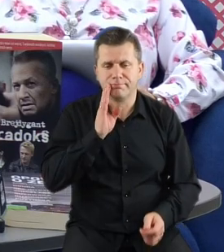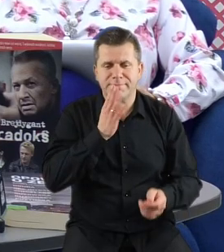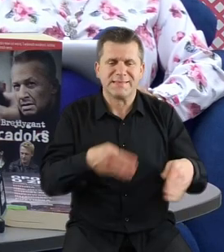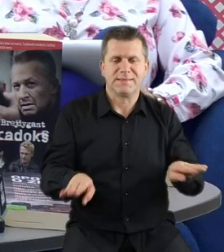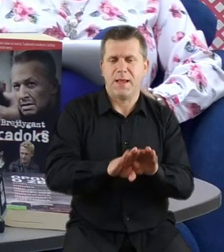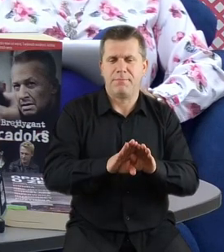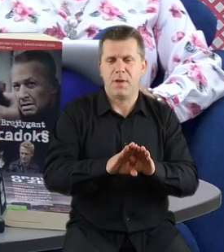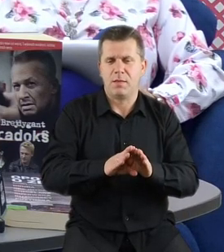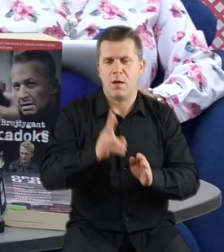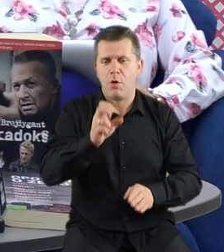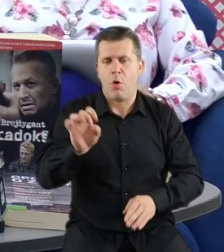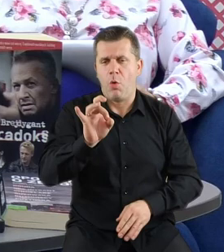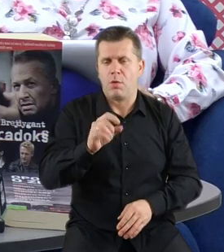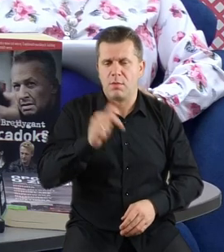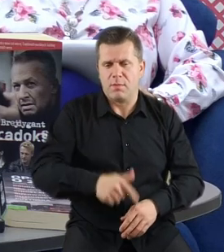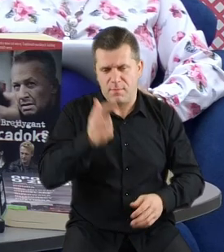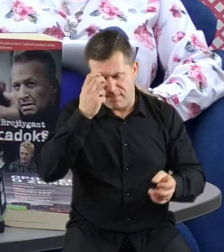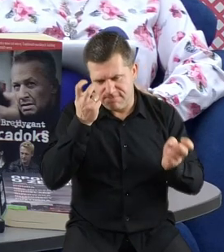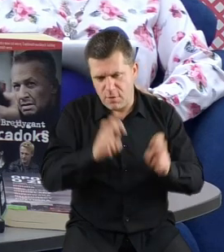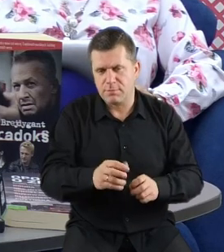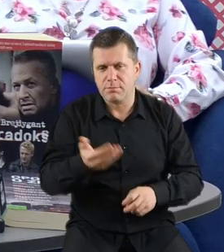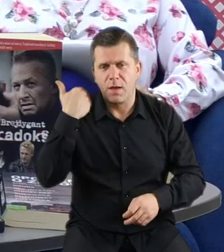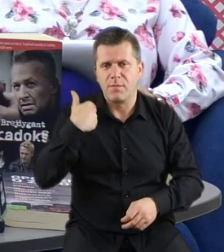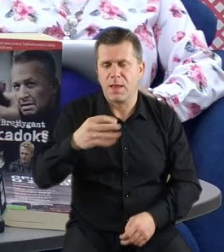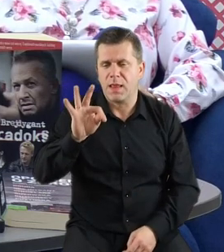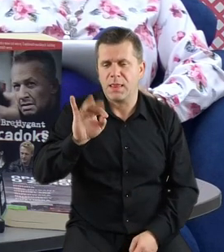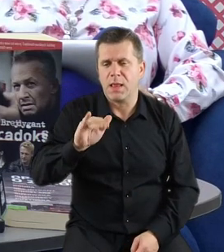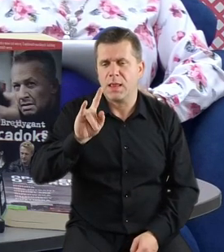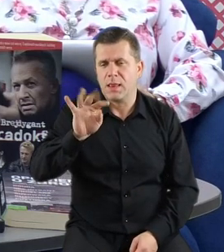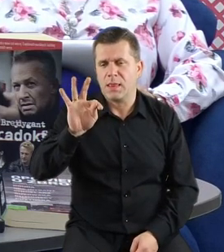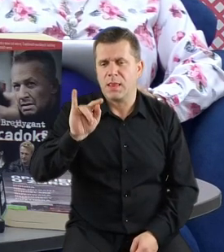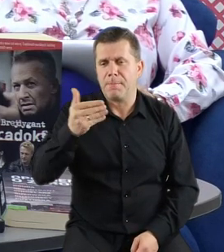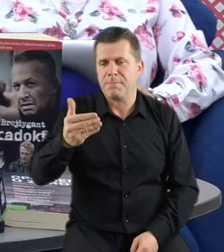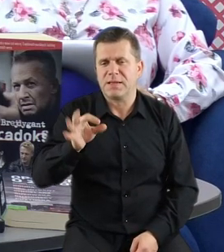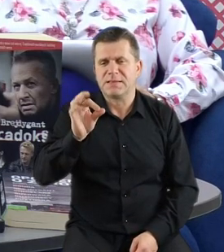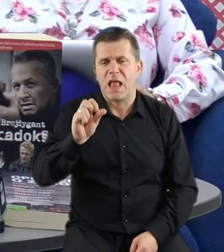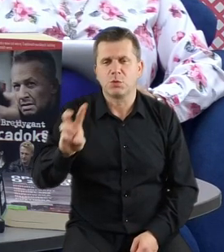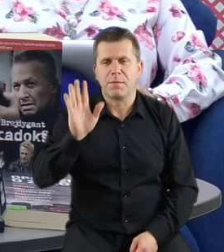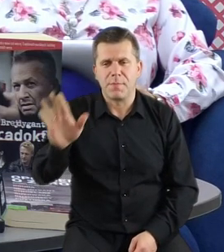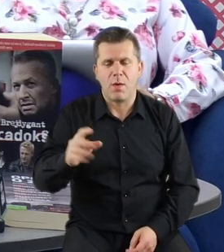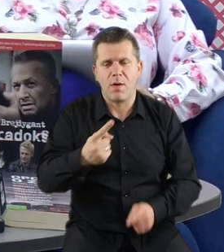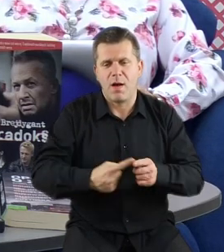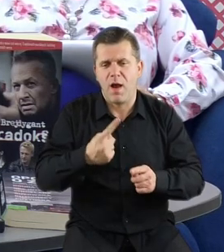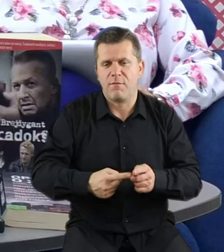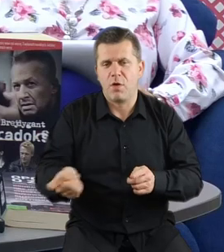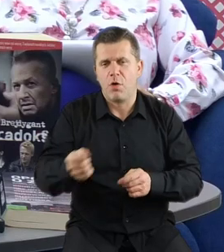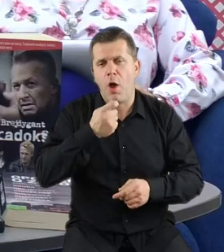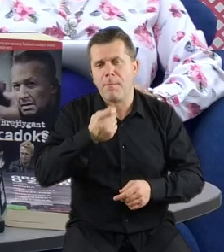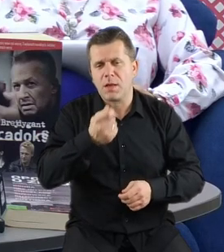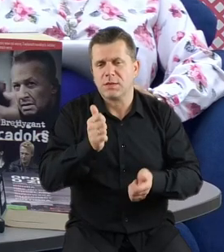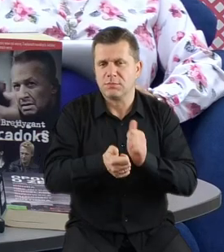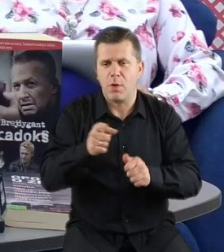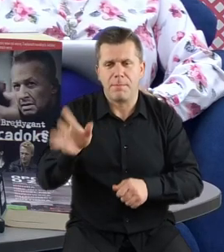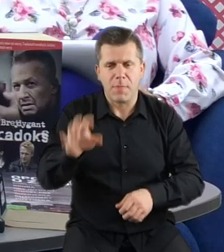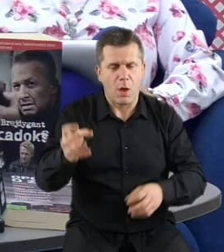no zamknięty krąg, to znaczy tworzymy, jak kiedyś Stanisław Tym miał taki sketch, pamiętam, że komentator